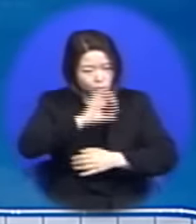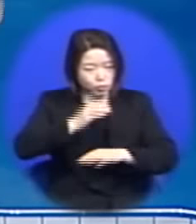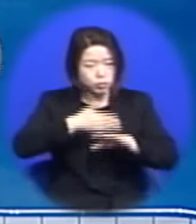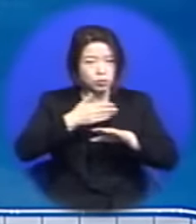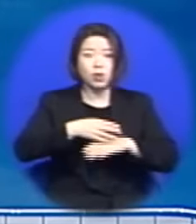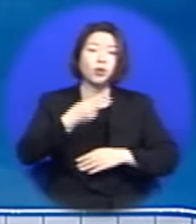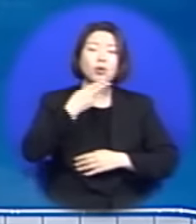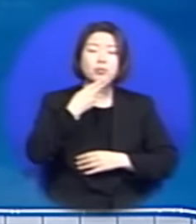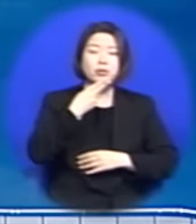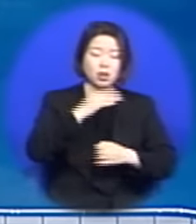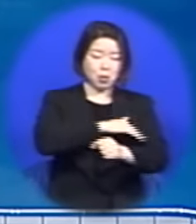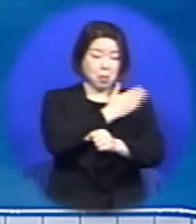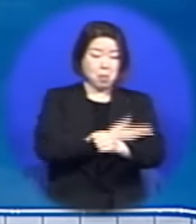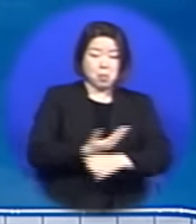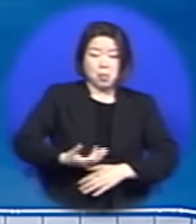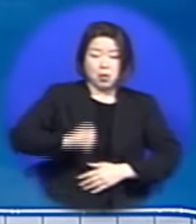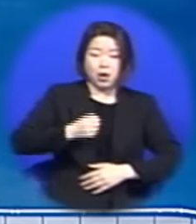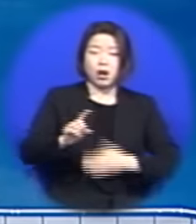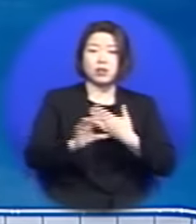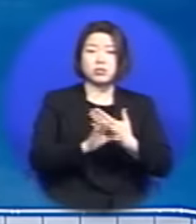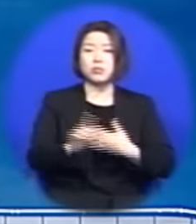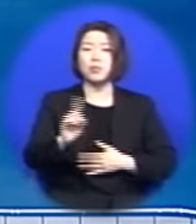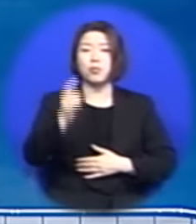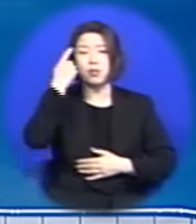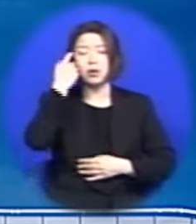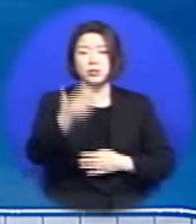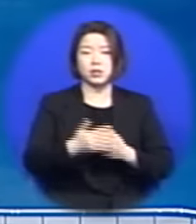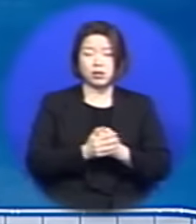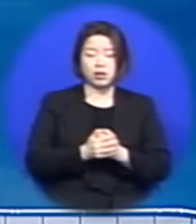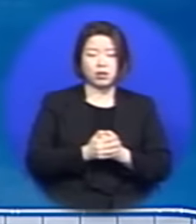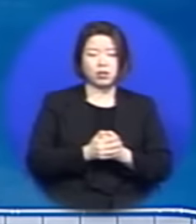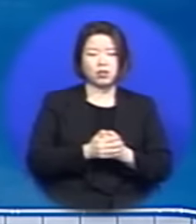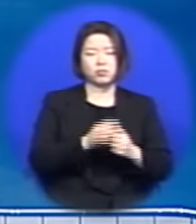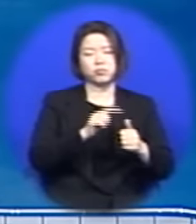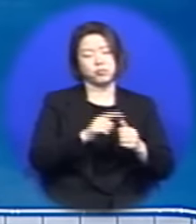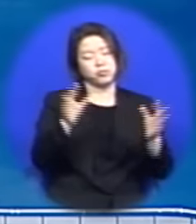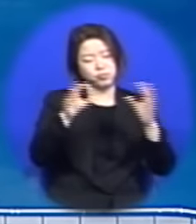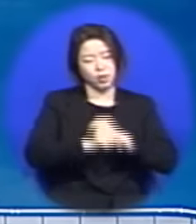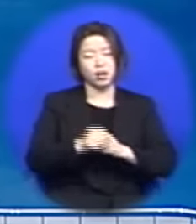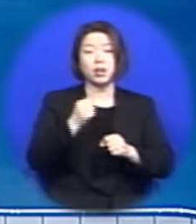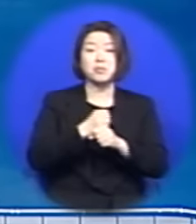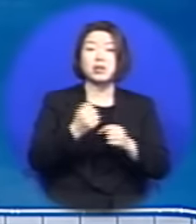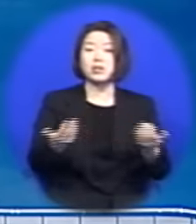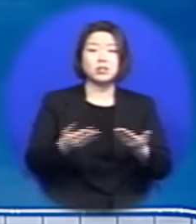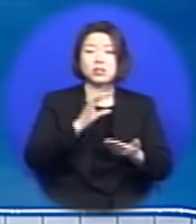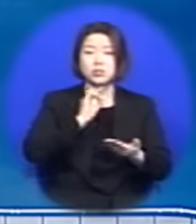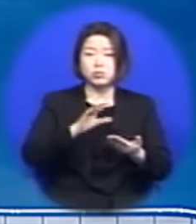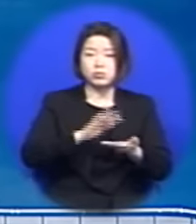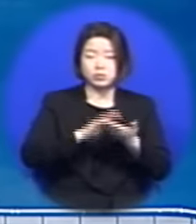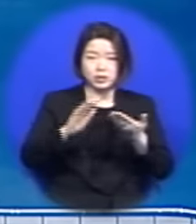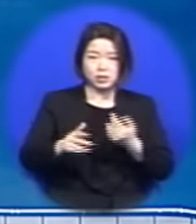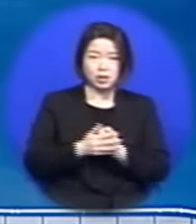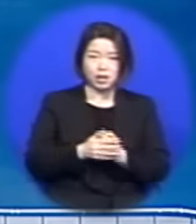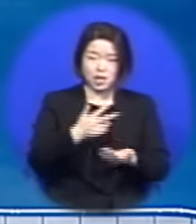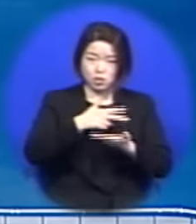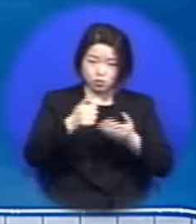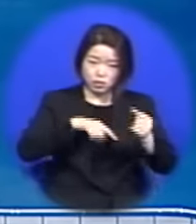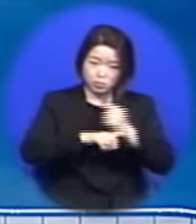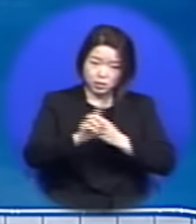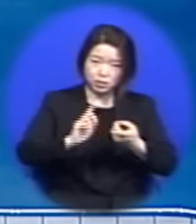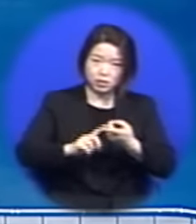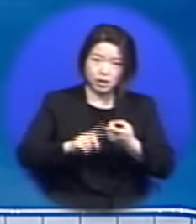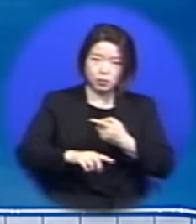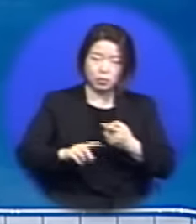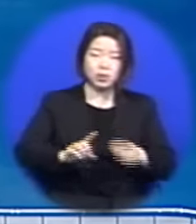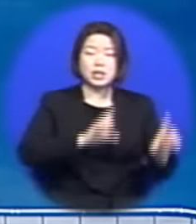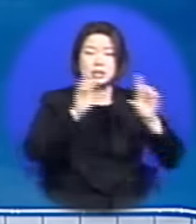권력을 얻으면 뭐해요 그를 망하게 할 뿐이에요 주님 뜻대로 사는 훈련이